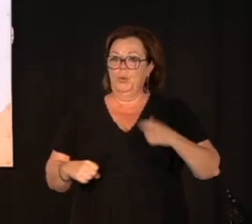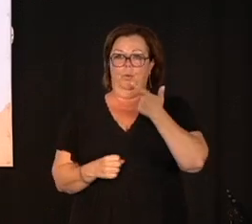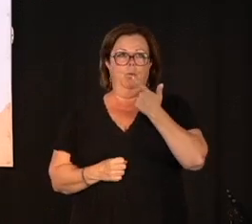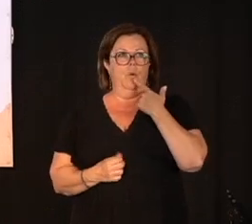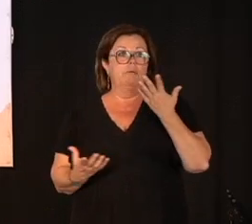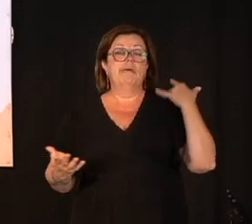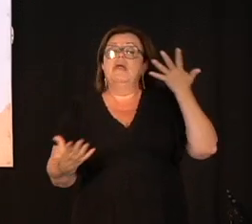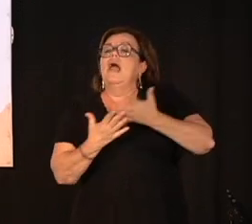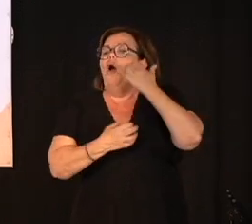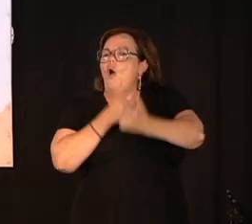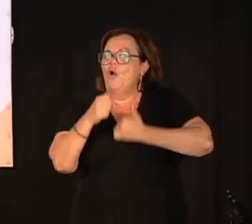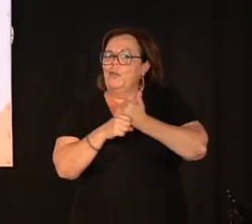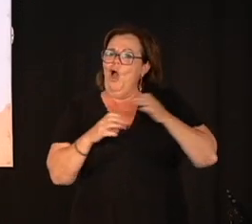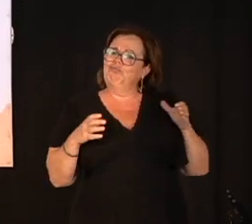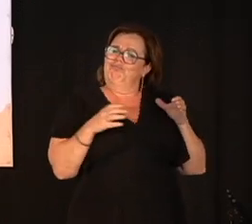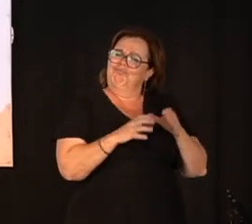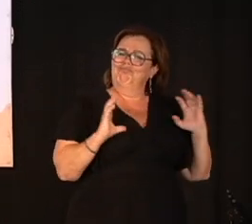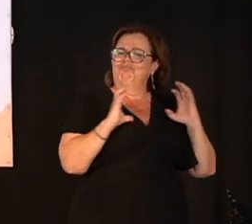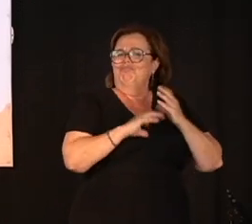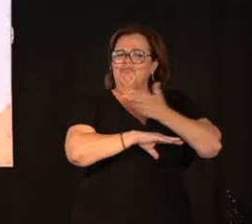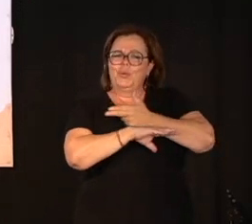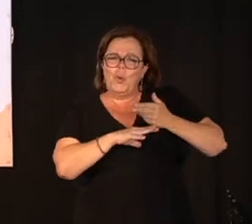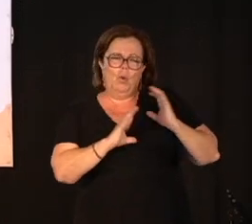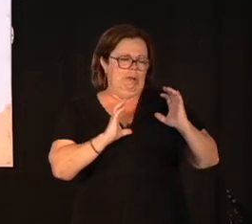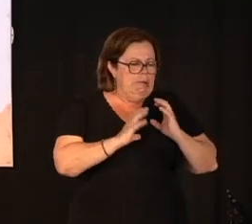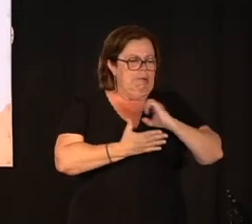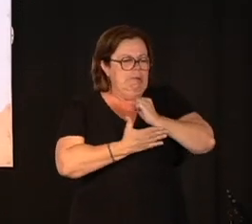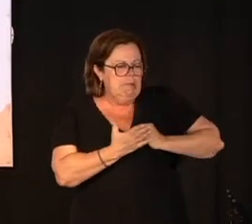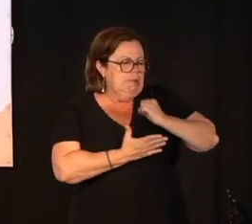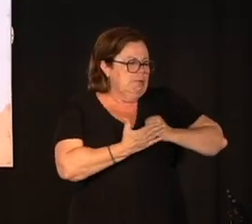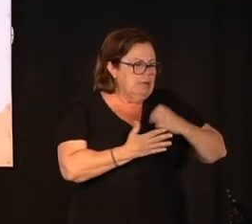grande partie de l'année tout seul, hein, on est dans nos bureaux, on écrit, on est assez